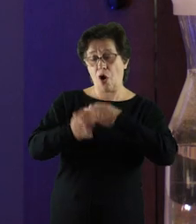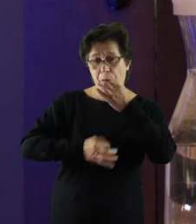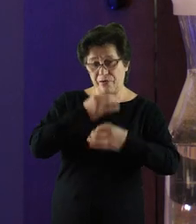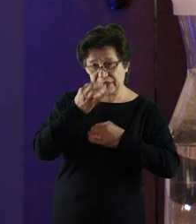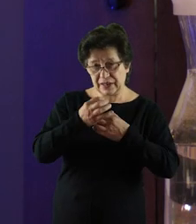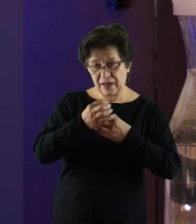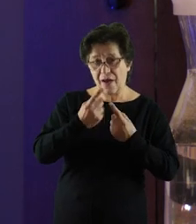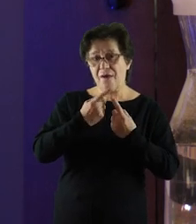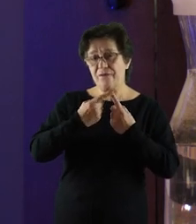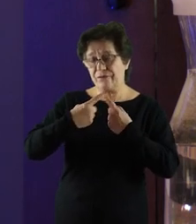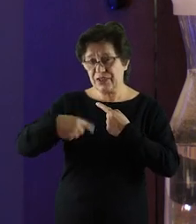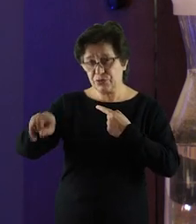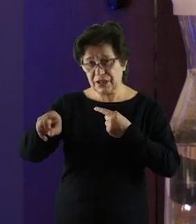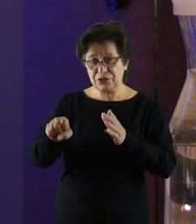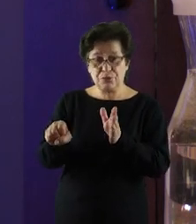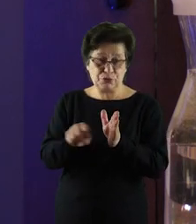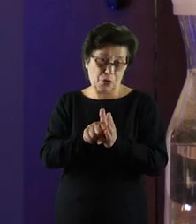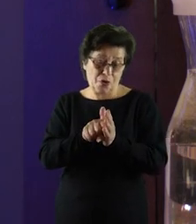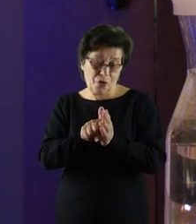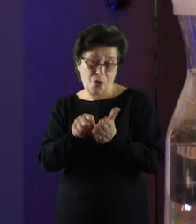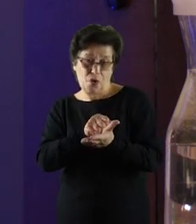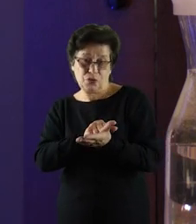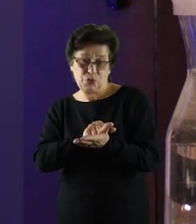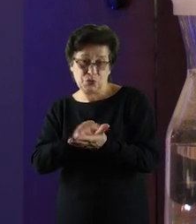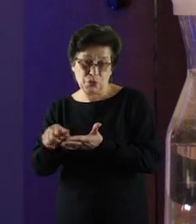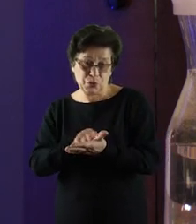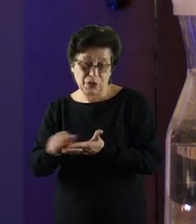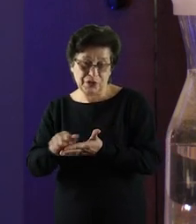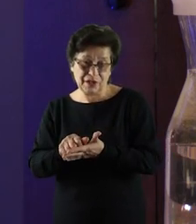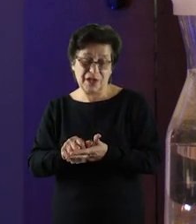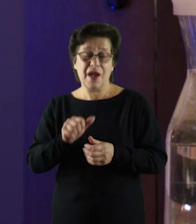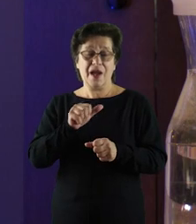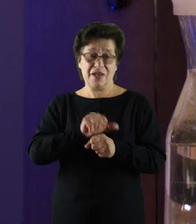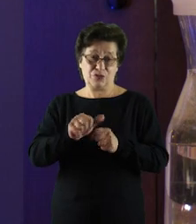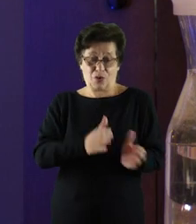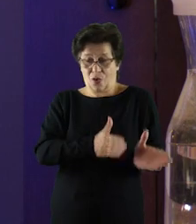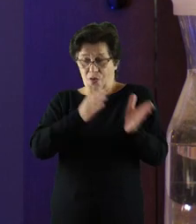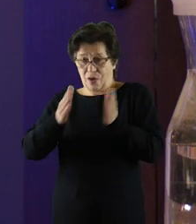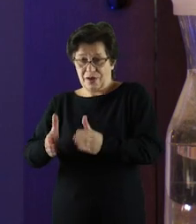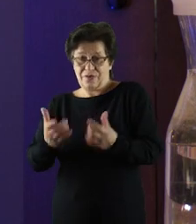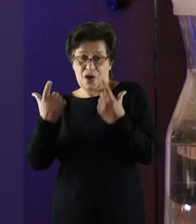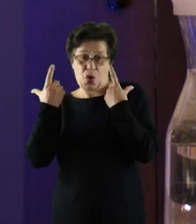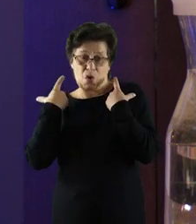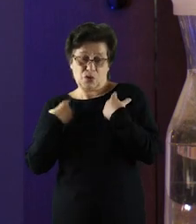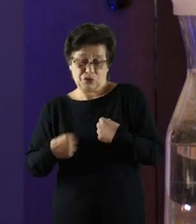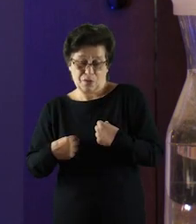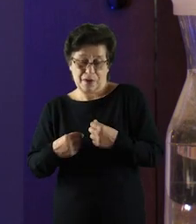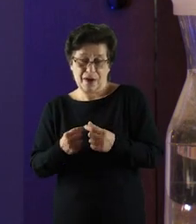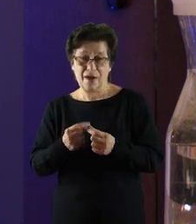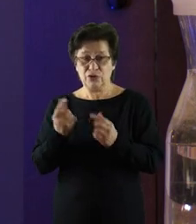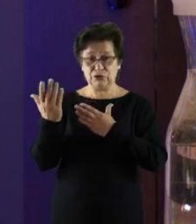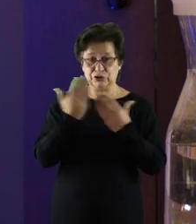je do wydawnictwa, więc jest kolejna osoba w tym wydawnictwie, która ma wpływ na książkę,